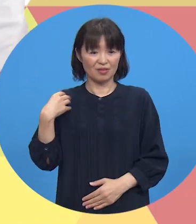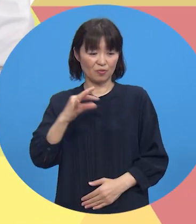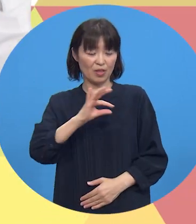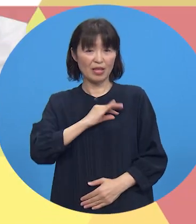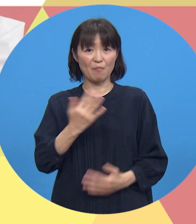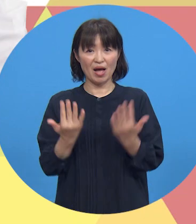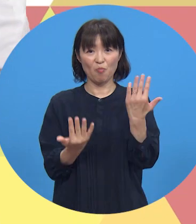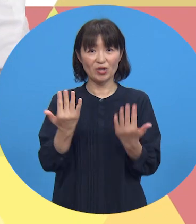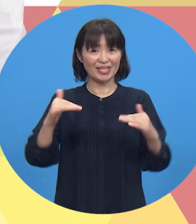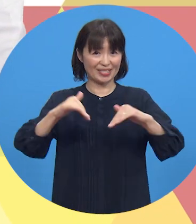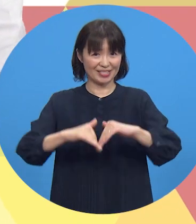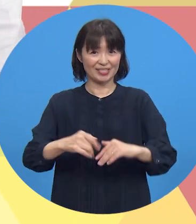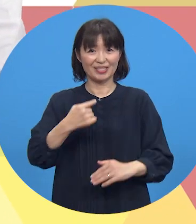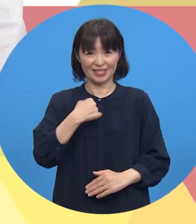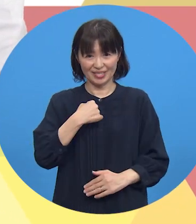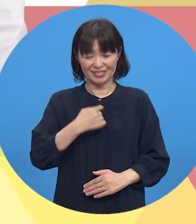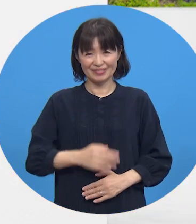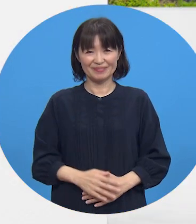森谷香菜です。